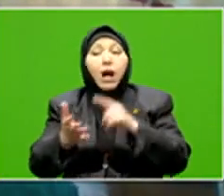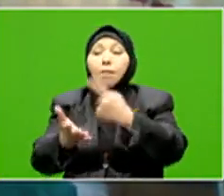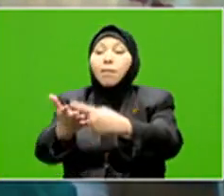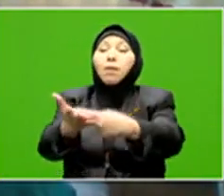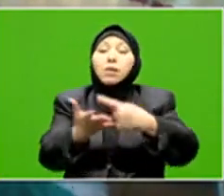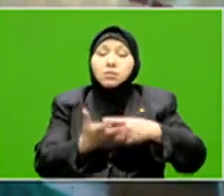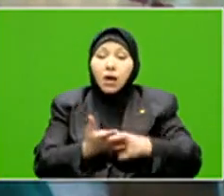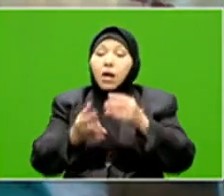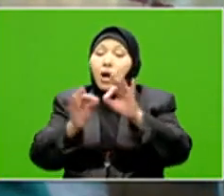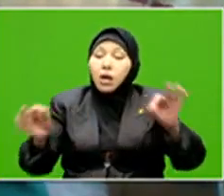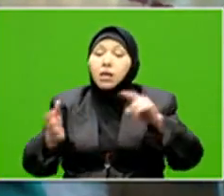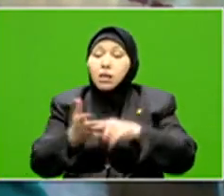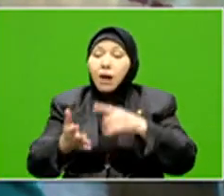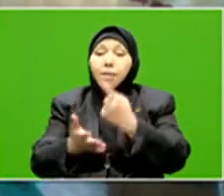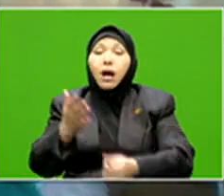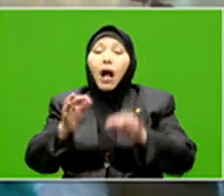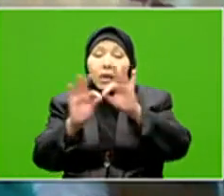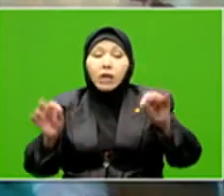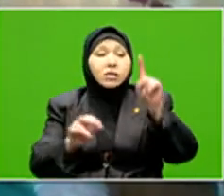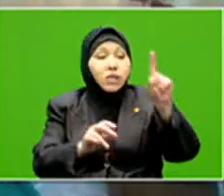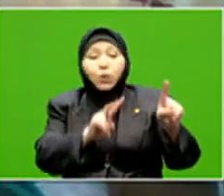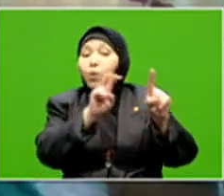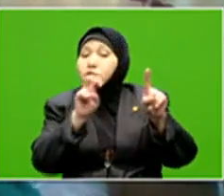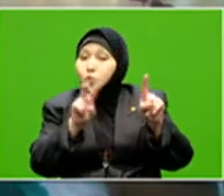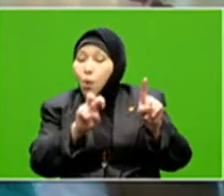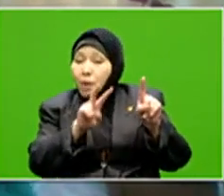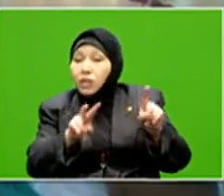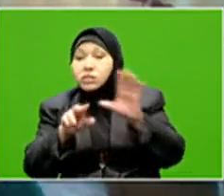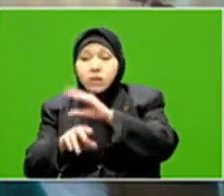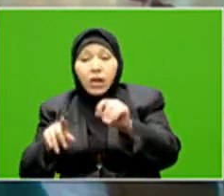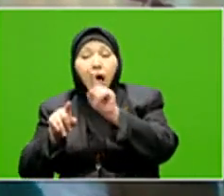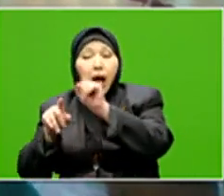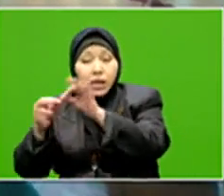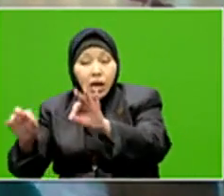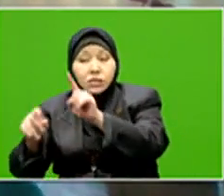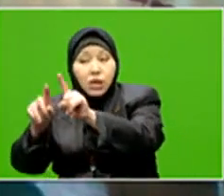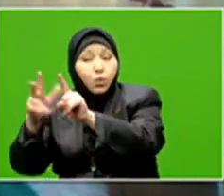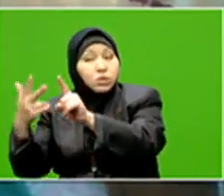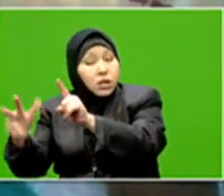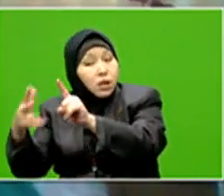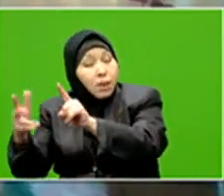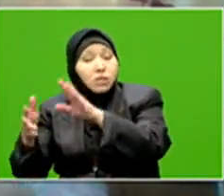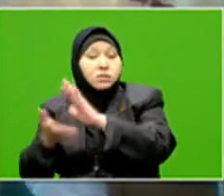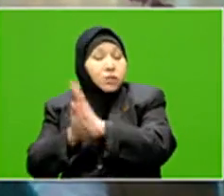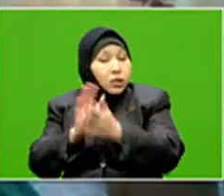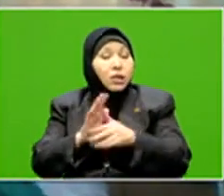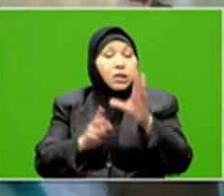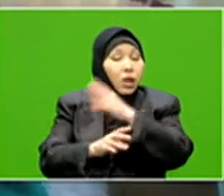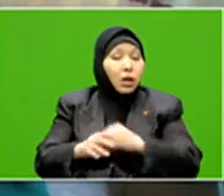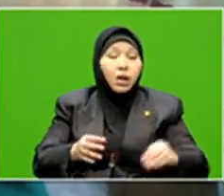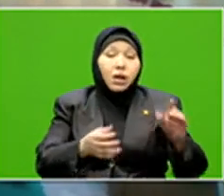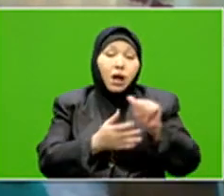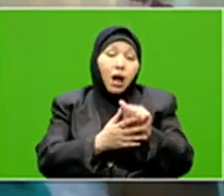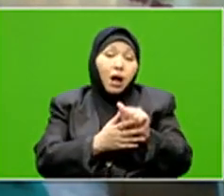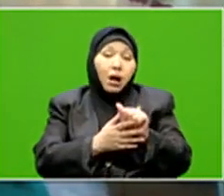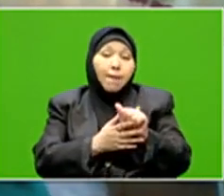ayat sebelum daripada bicara ayat ini? Iaitu ayat 112 dan ayat 113. Fastaqim kama umir, dan juga wala